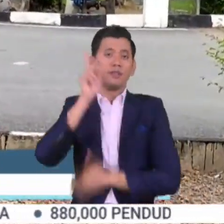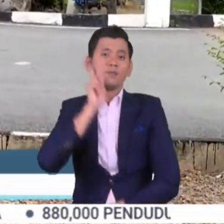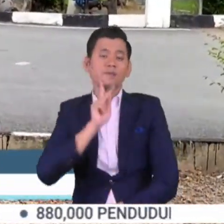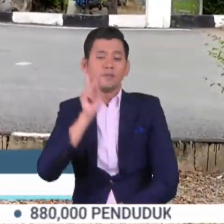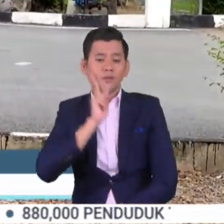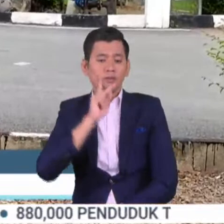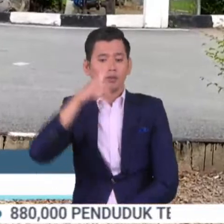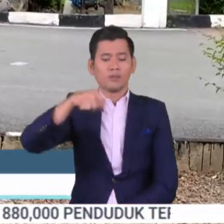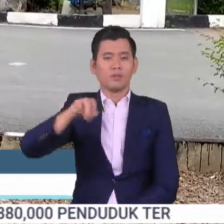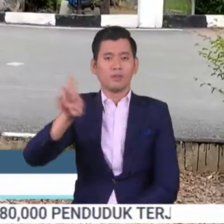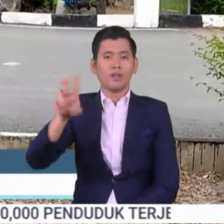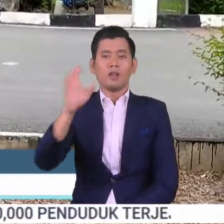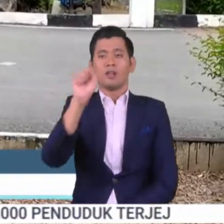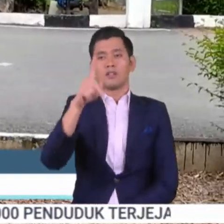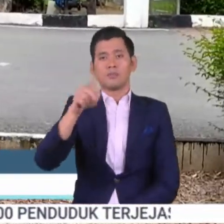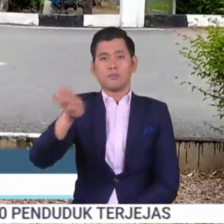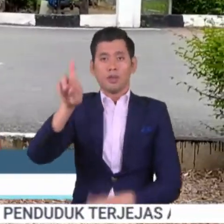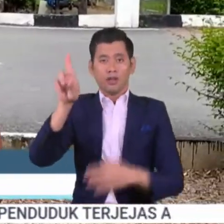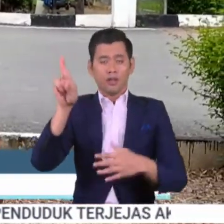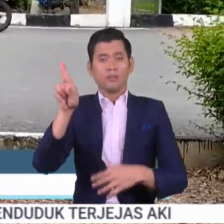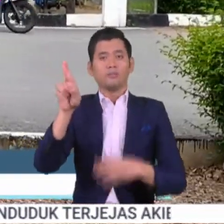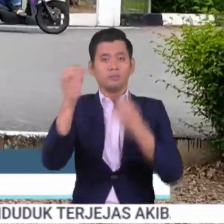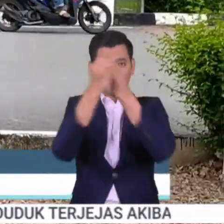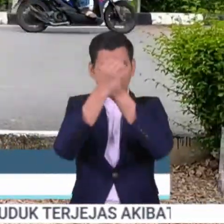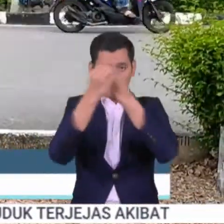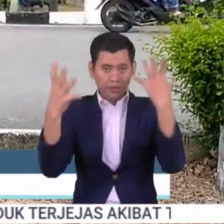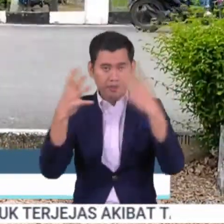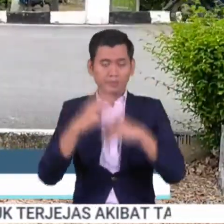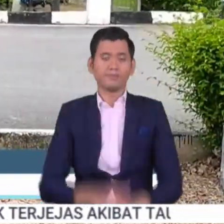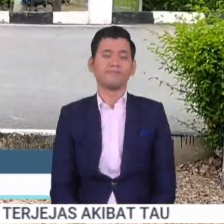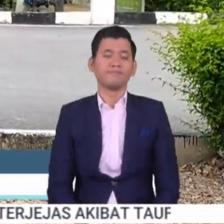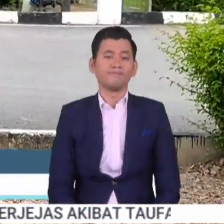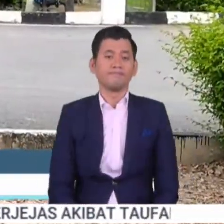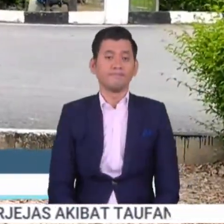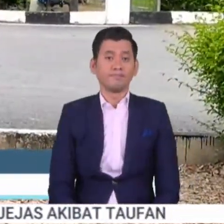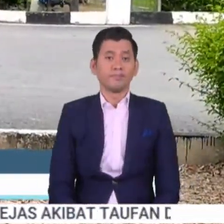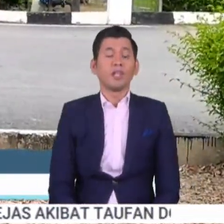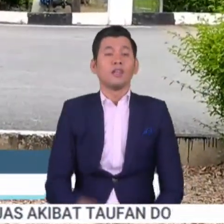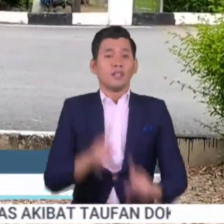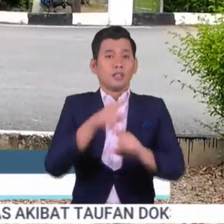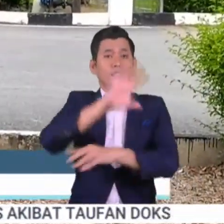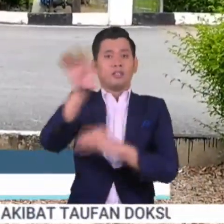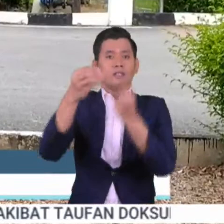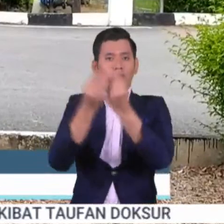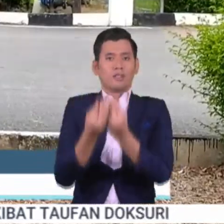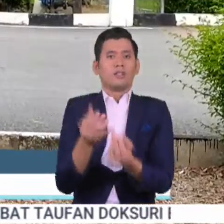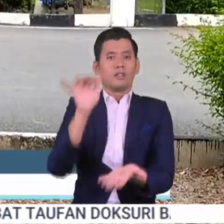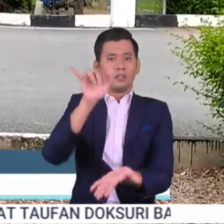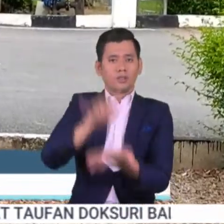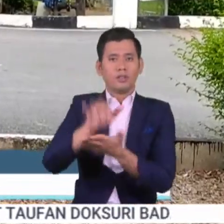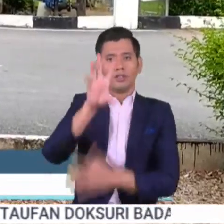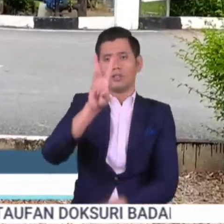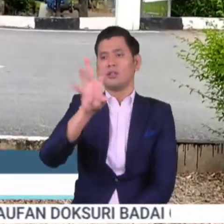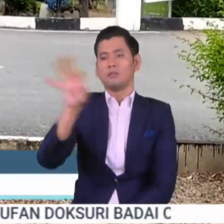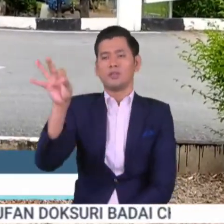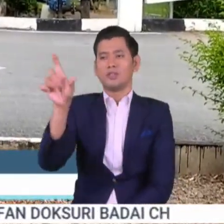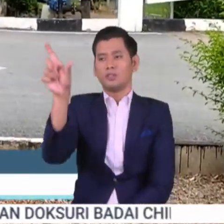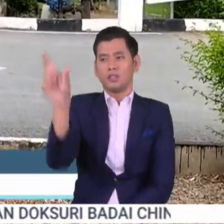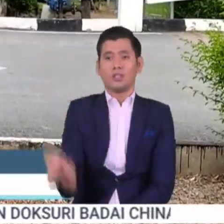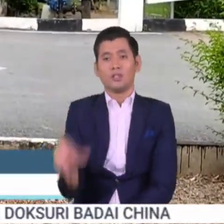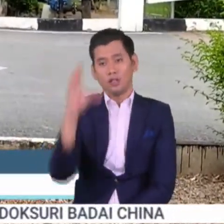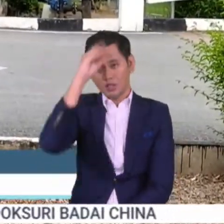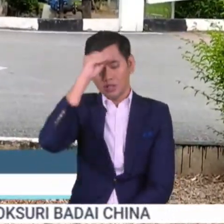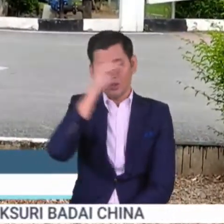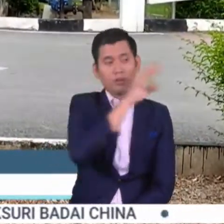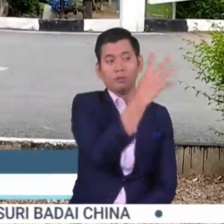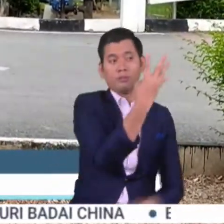Dan SPR dalam kenyataan media semalam memaklumkan daripada jumlah itu 69 merupakan calon lelaki